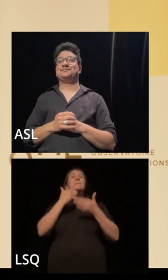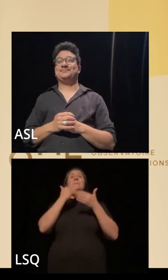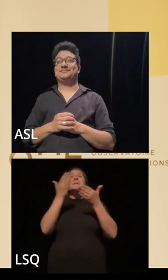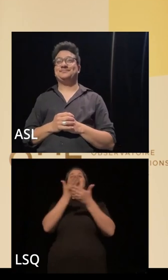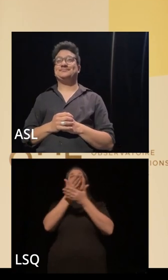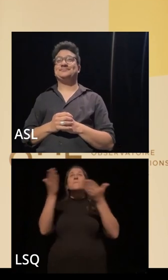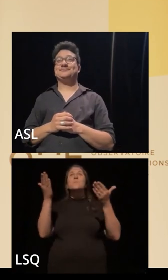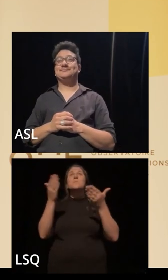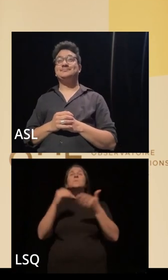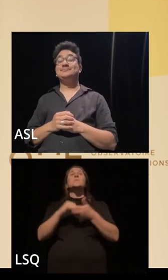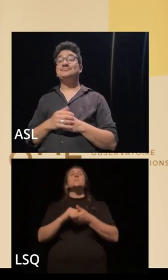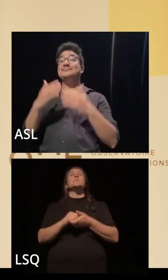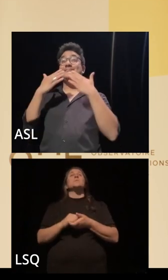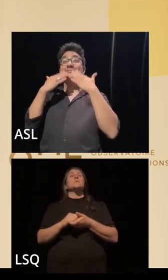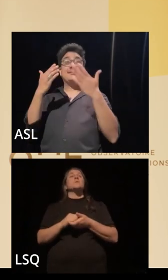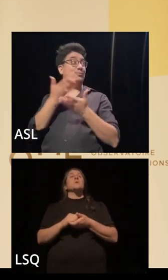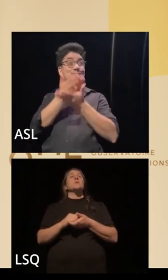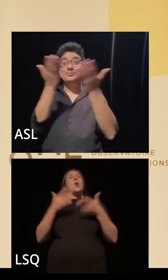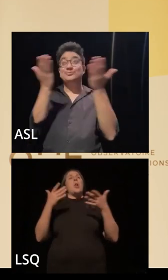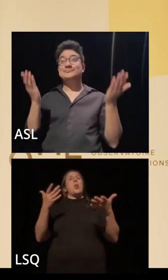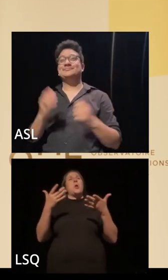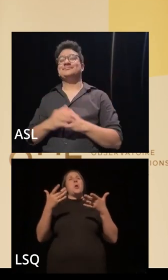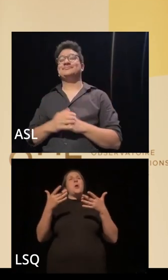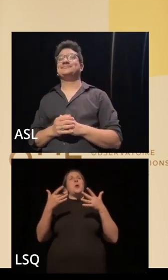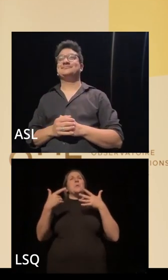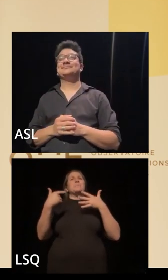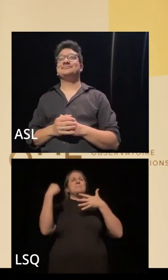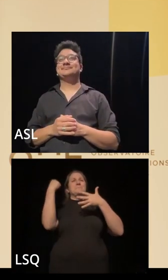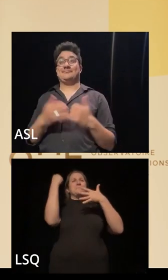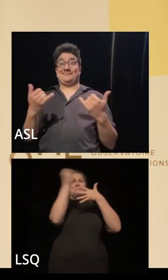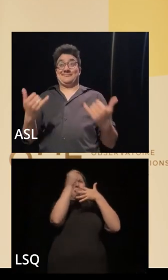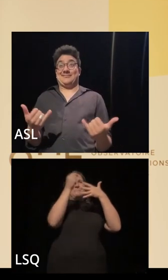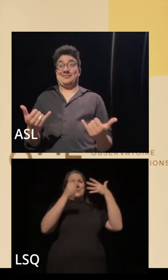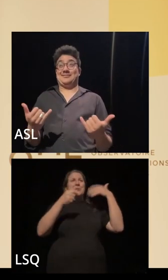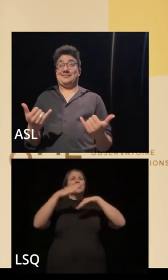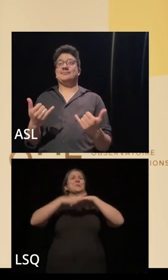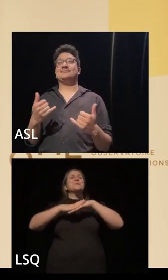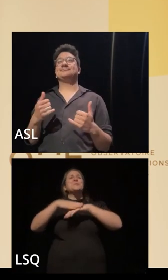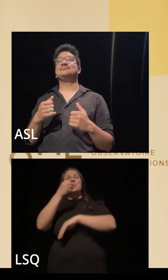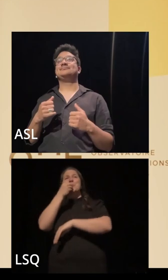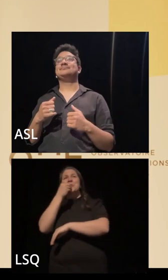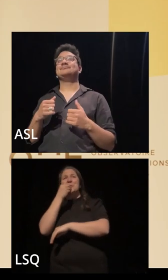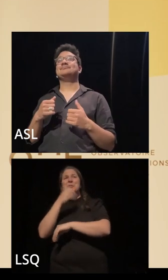Merci à vous tous. Je dois donner quelques petites directives sur le lunch. Donc,